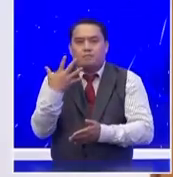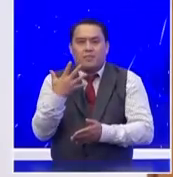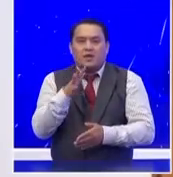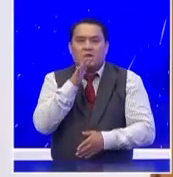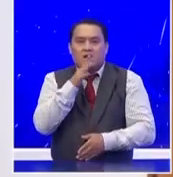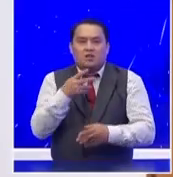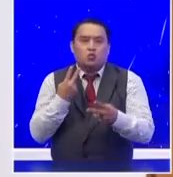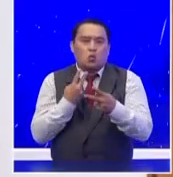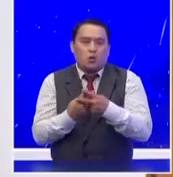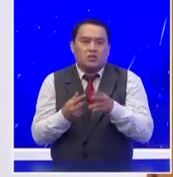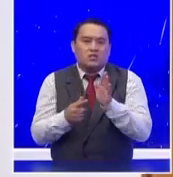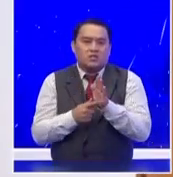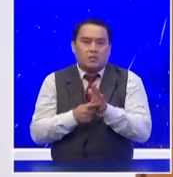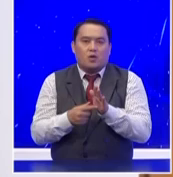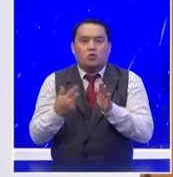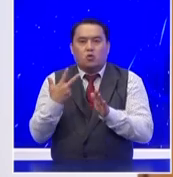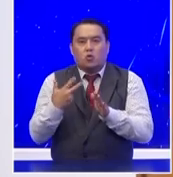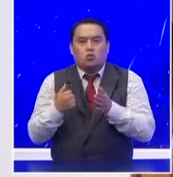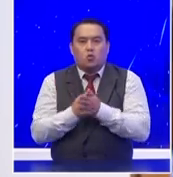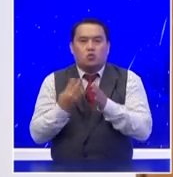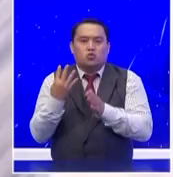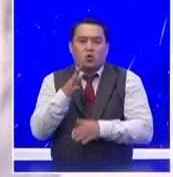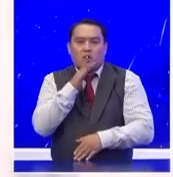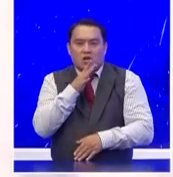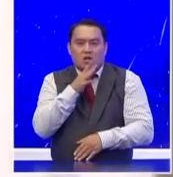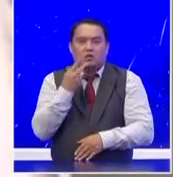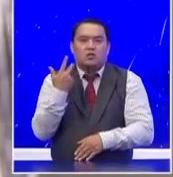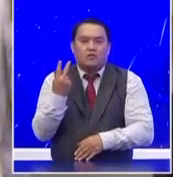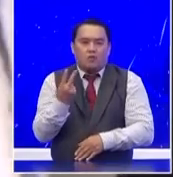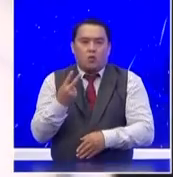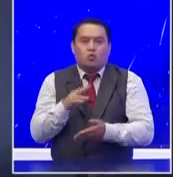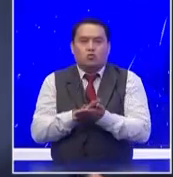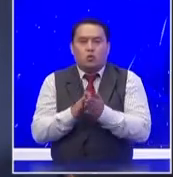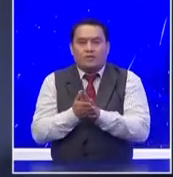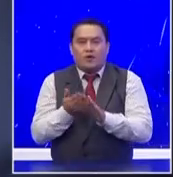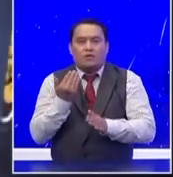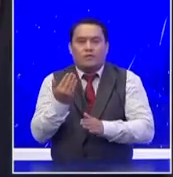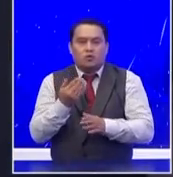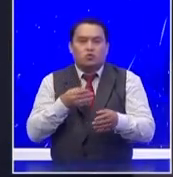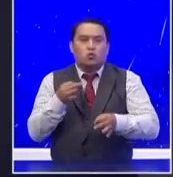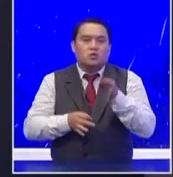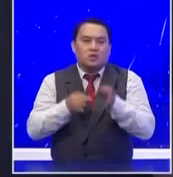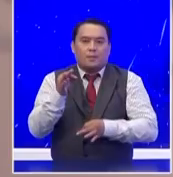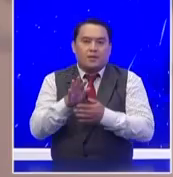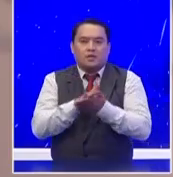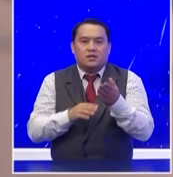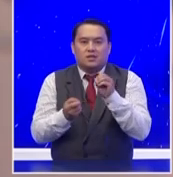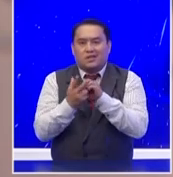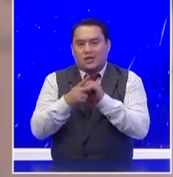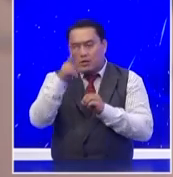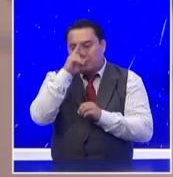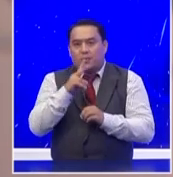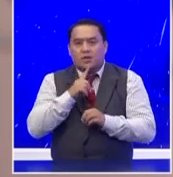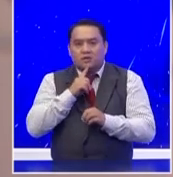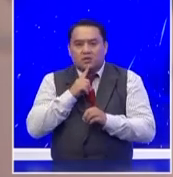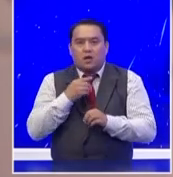5,5 лет тюрьмы, семеро других – от 3 до 4 лет, еще двое – условные сроки. Судебный процесс длился 13 месяцев.